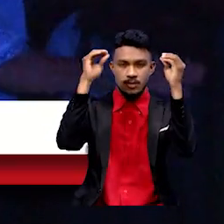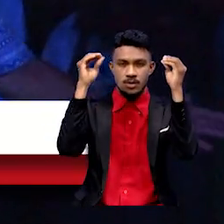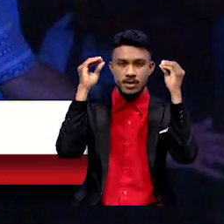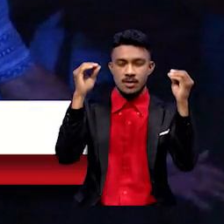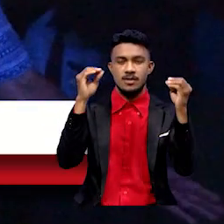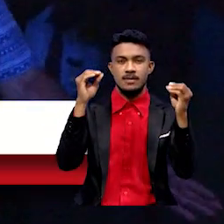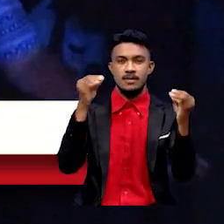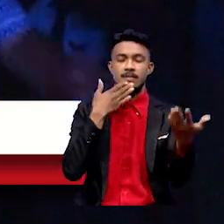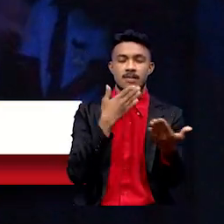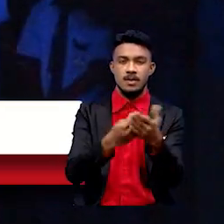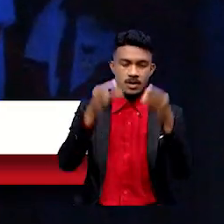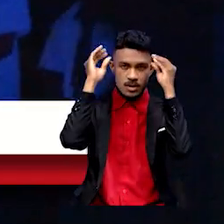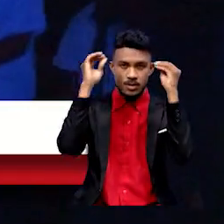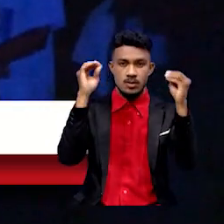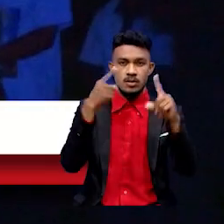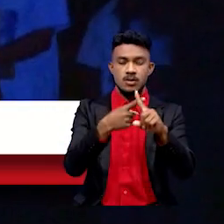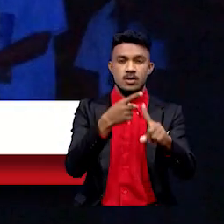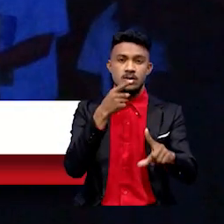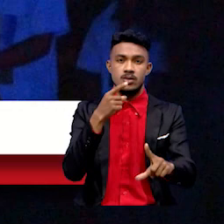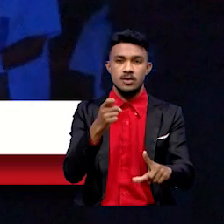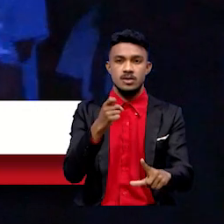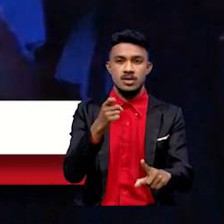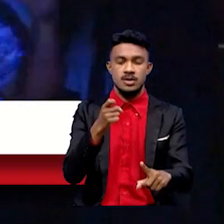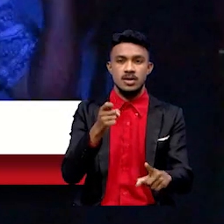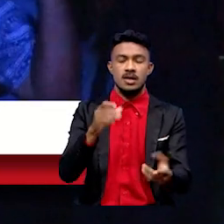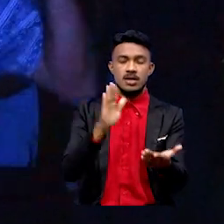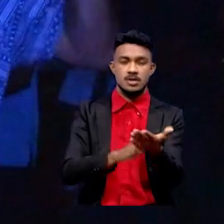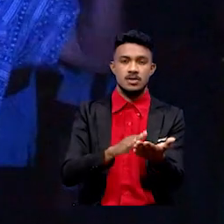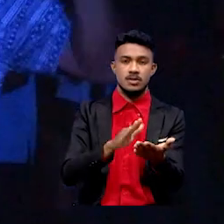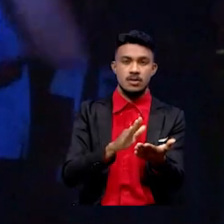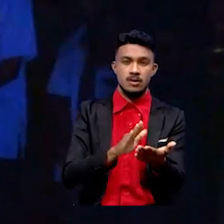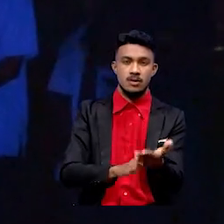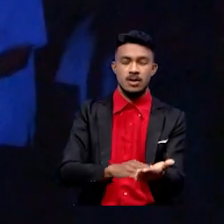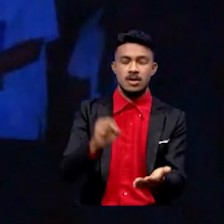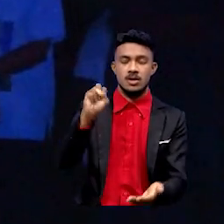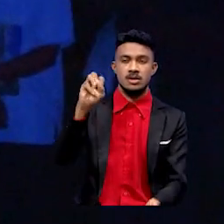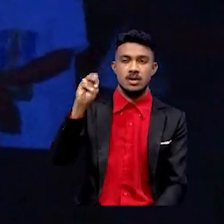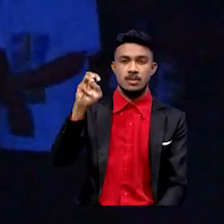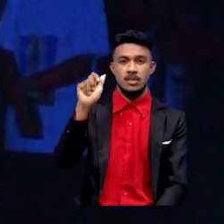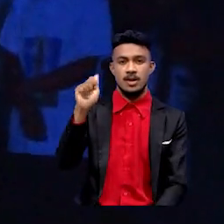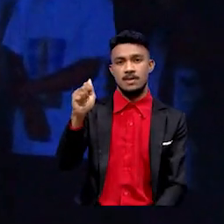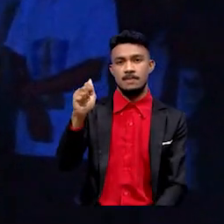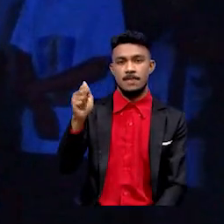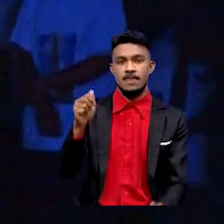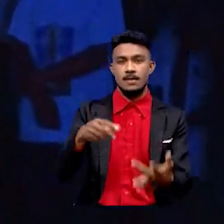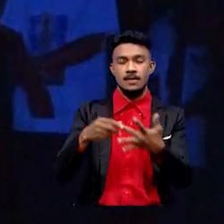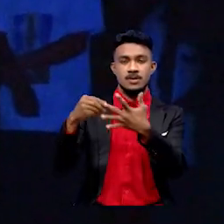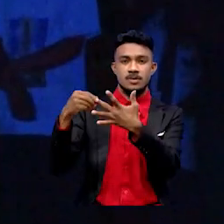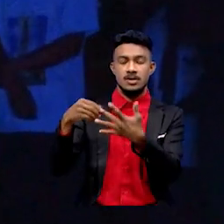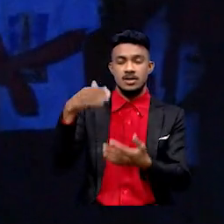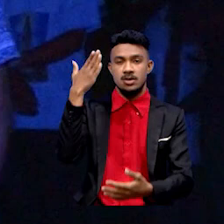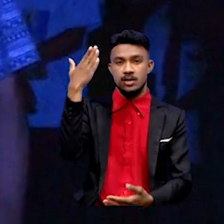Kualidade hanori husikrai to sekundario liu-liu ia terciario